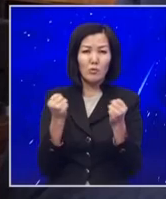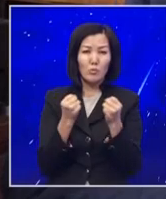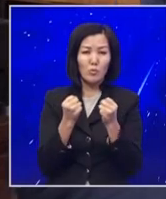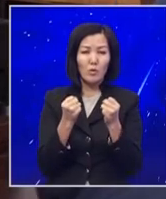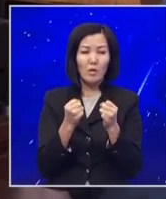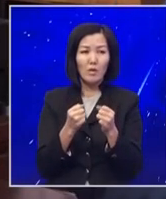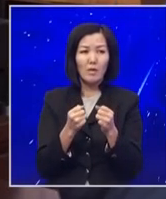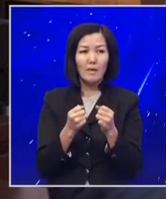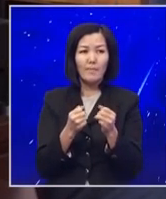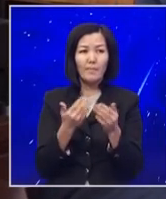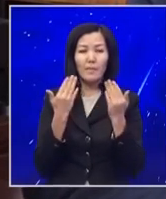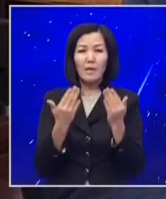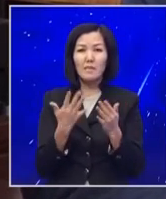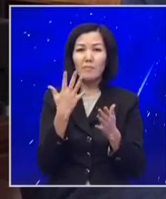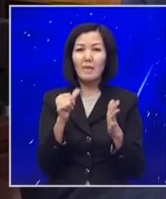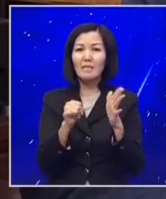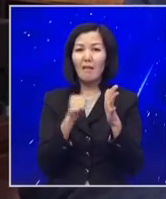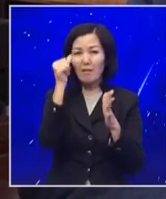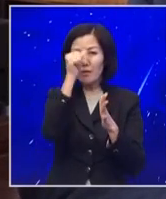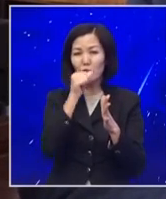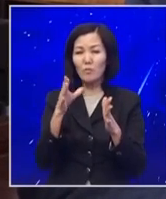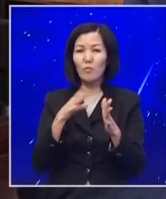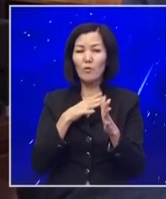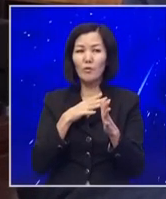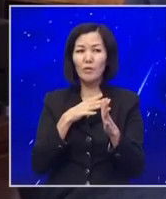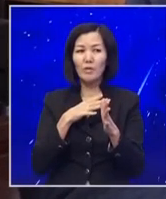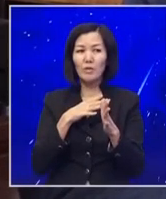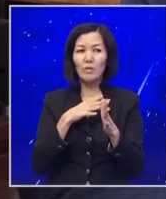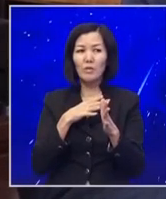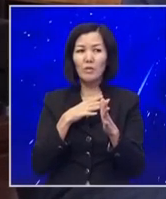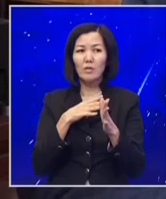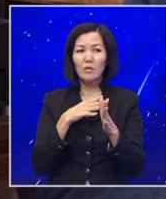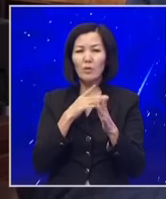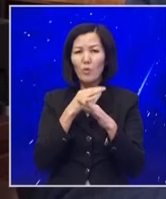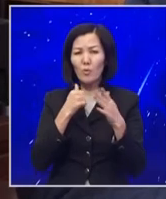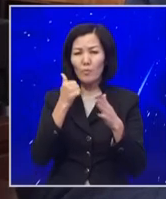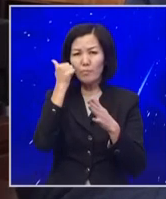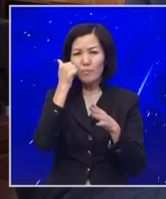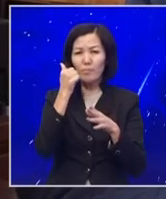мына осы 5-6 жылдай болды, мына ойық шығыр көпік көтті де.